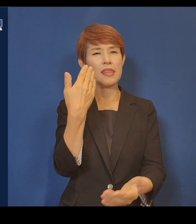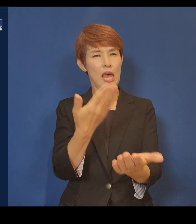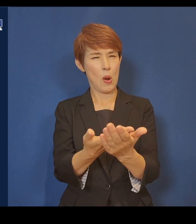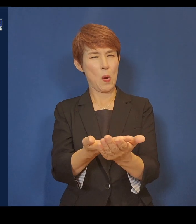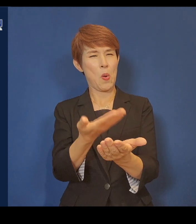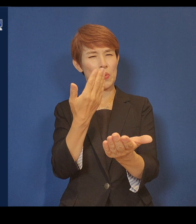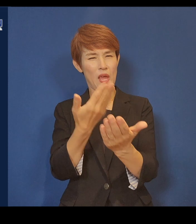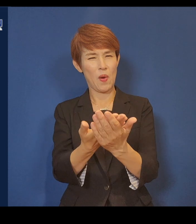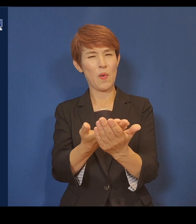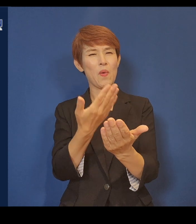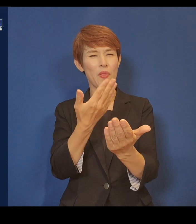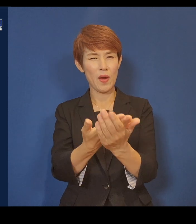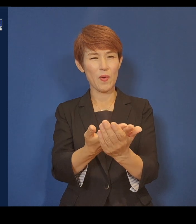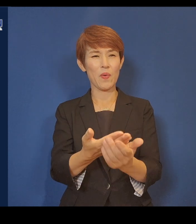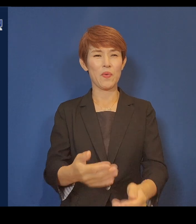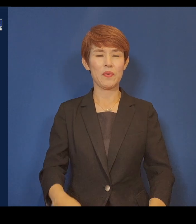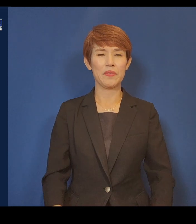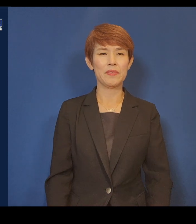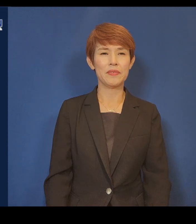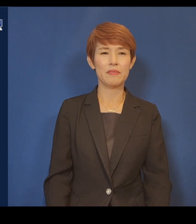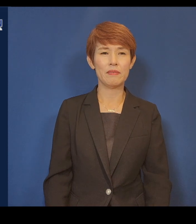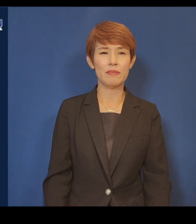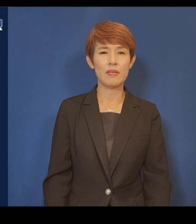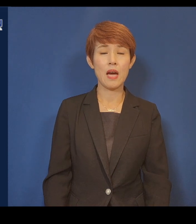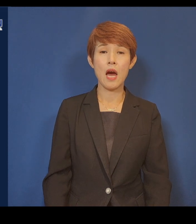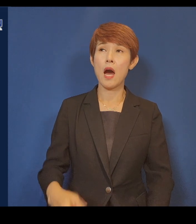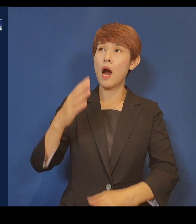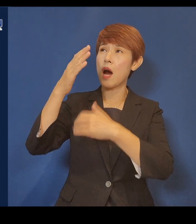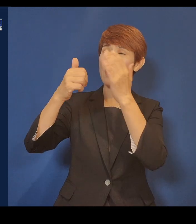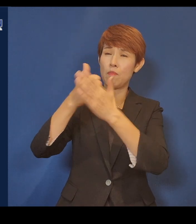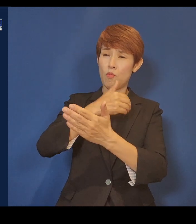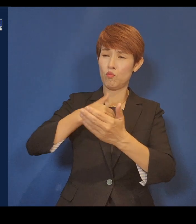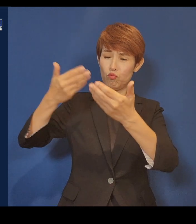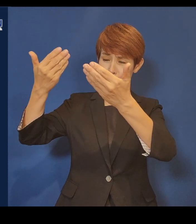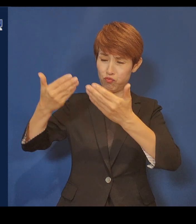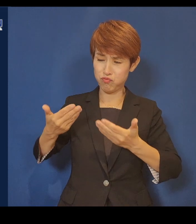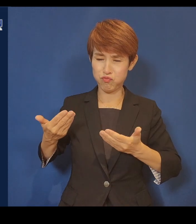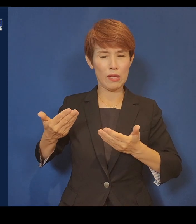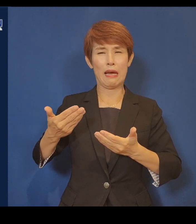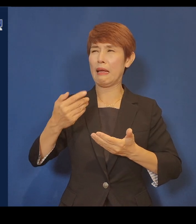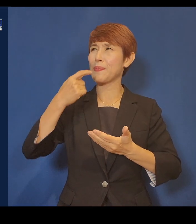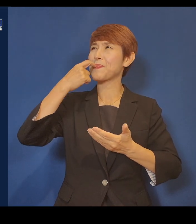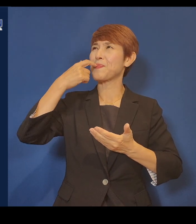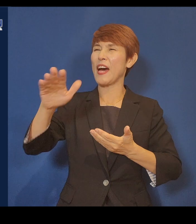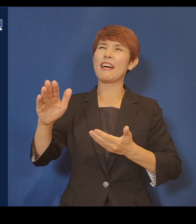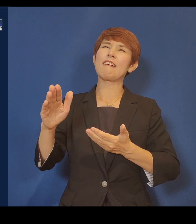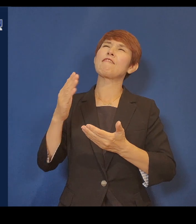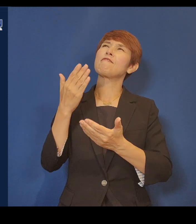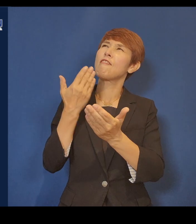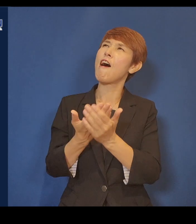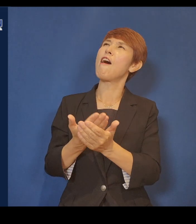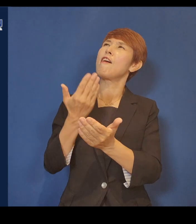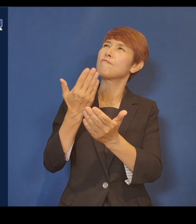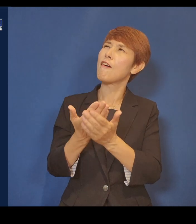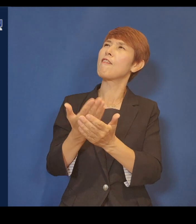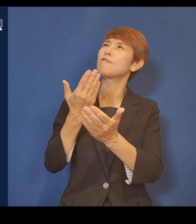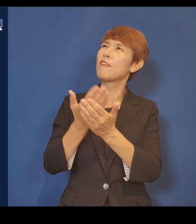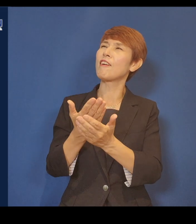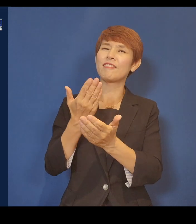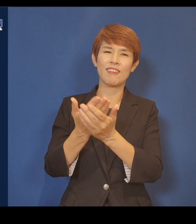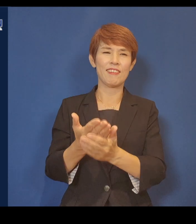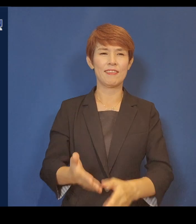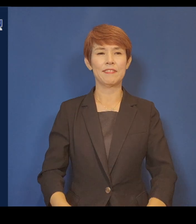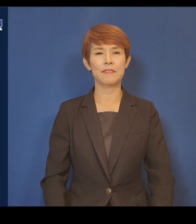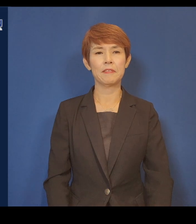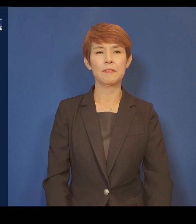다오 다오 하느니라. 아무리 하나님이 만족할 만큼 주셔도 만족을 몰라서 다오 다오